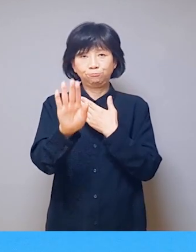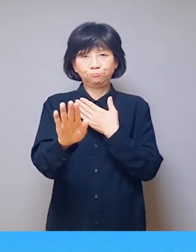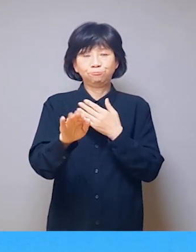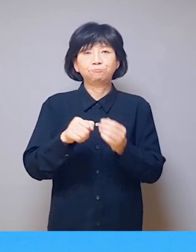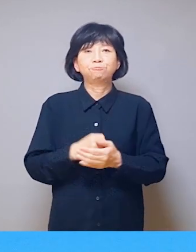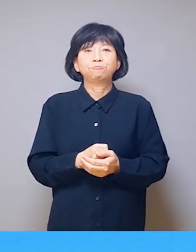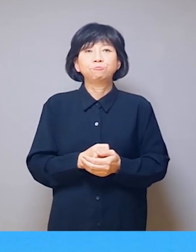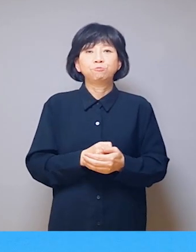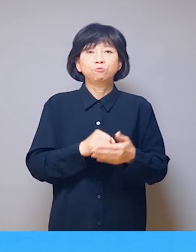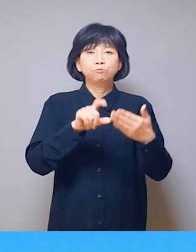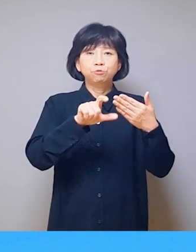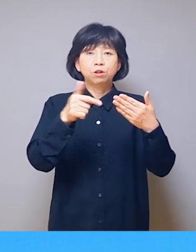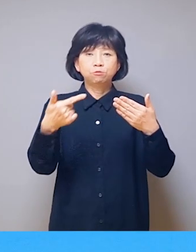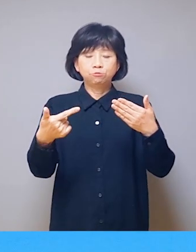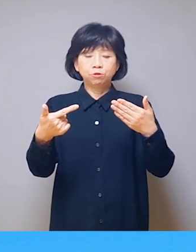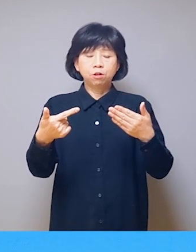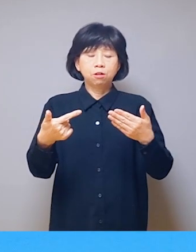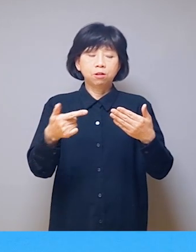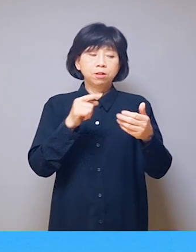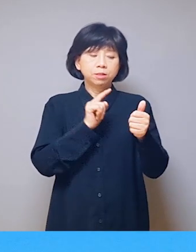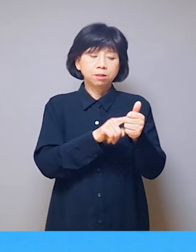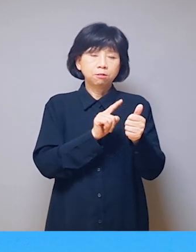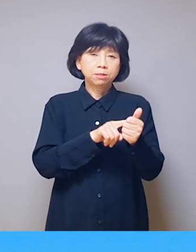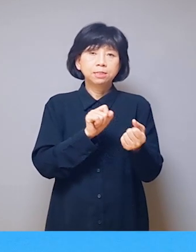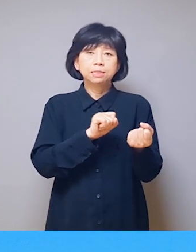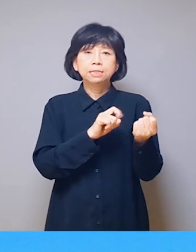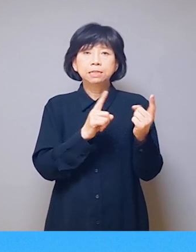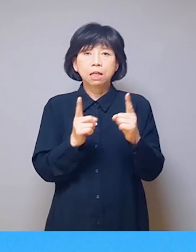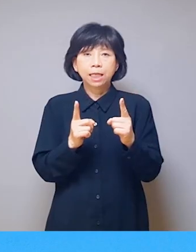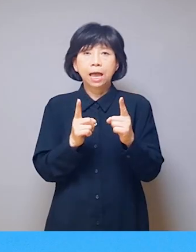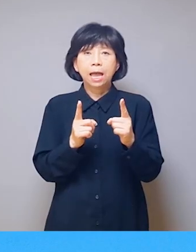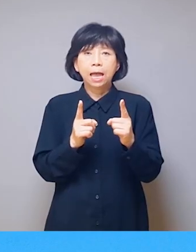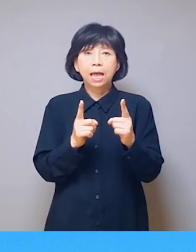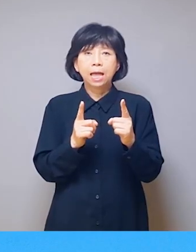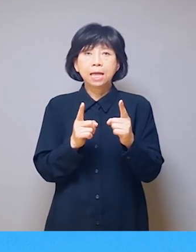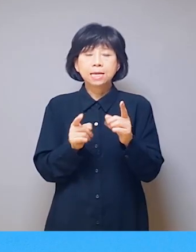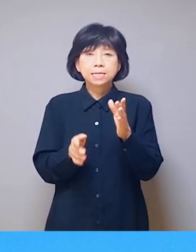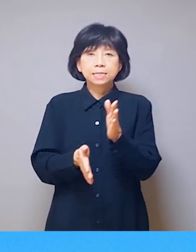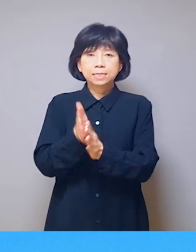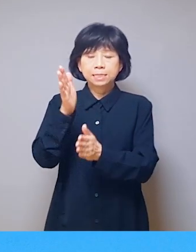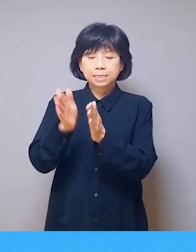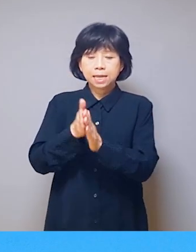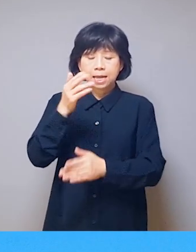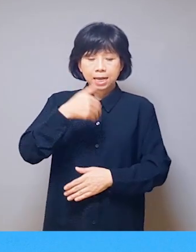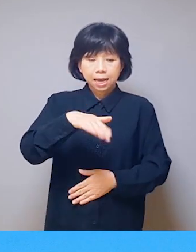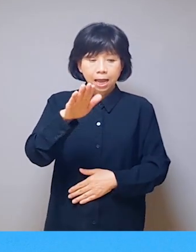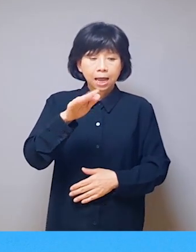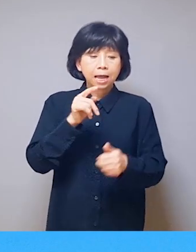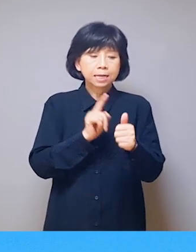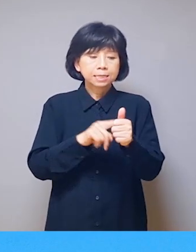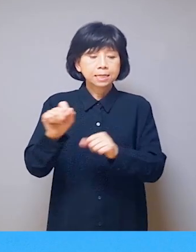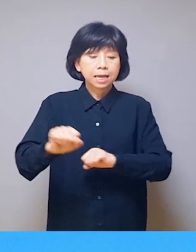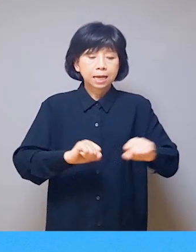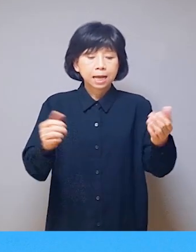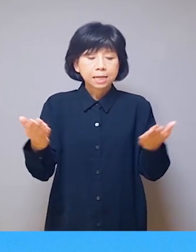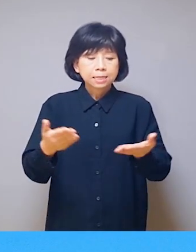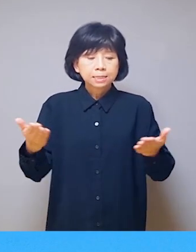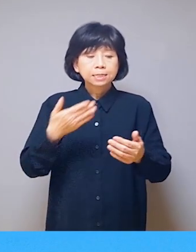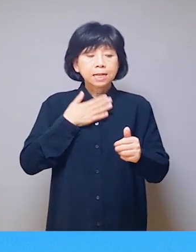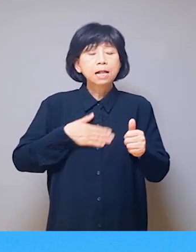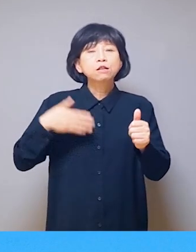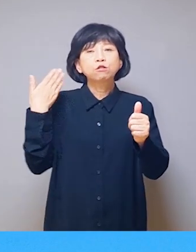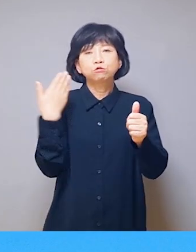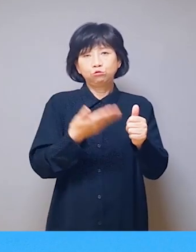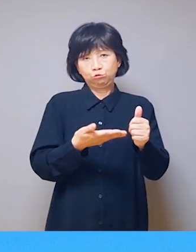한번 보면 너는 일어나, 주님이 말씀하시는 거예요. 시내로 들어가라. 내가 행할 것을 내게 이를 자가